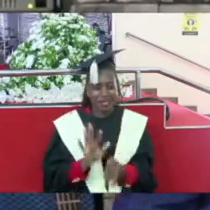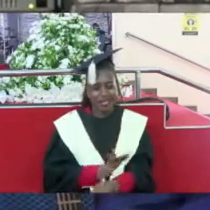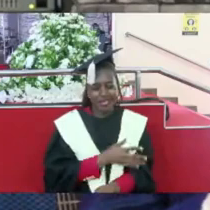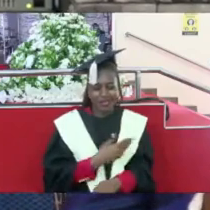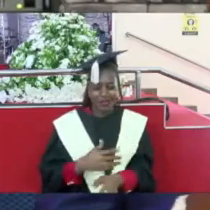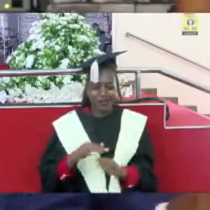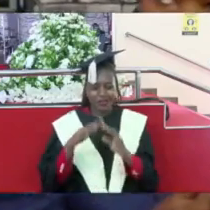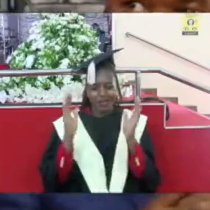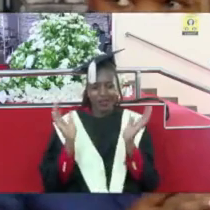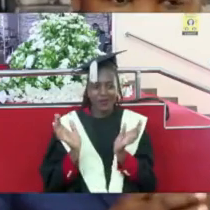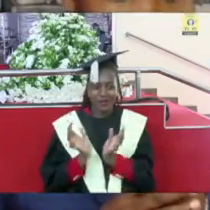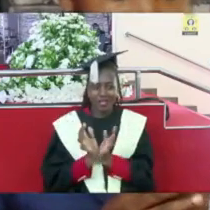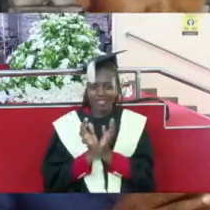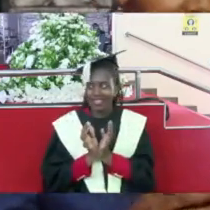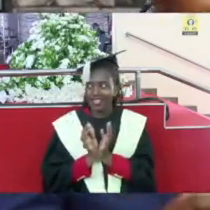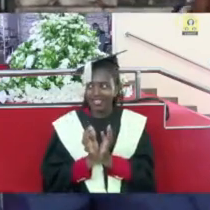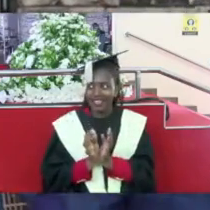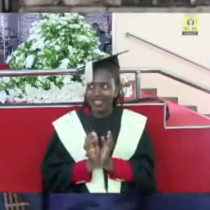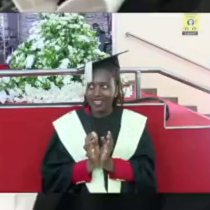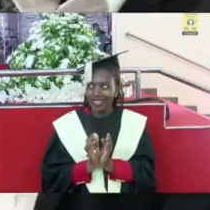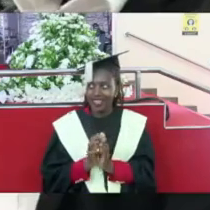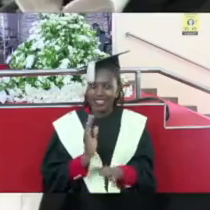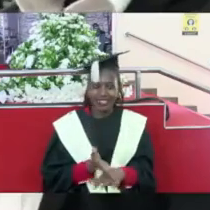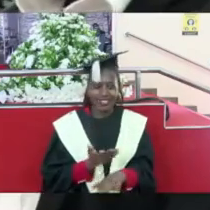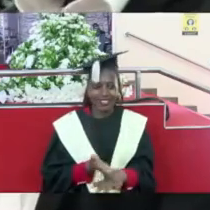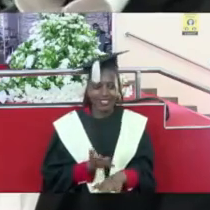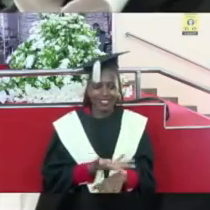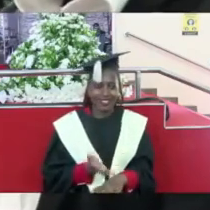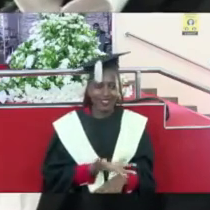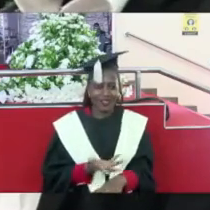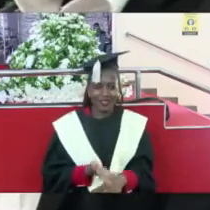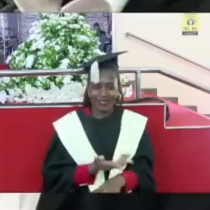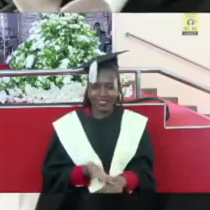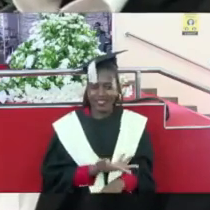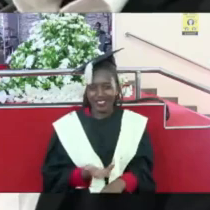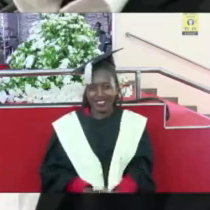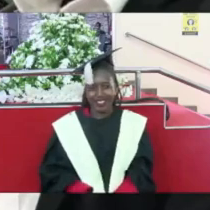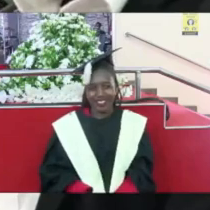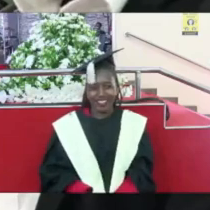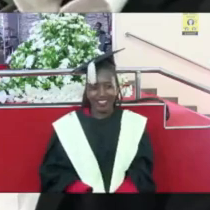Uh-huh. Irema ichi. Na hako pale chini na ile maichi. Ya kwamba